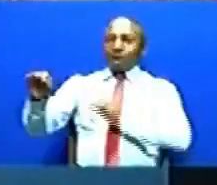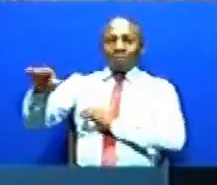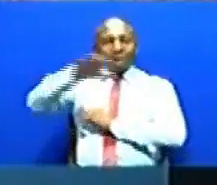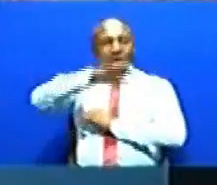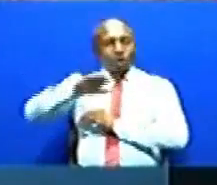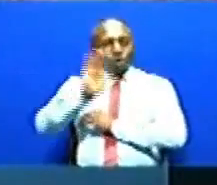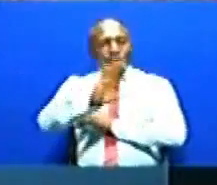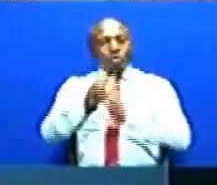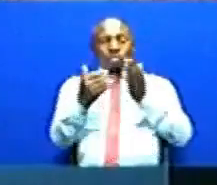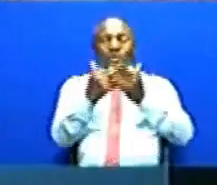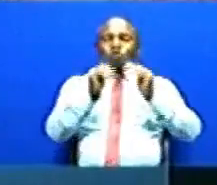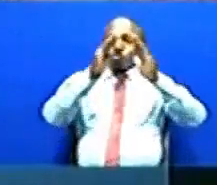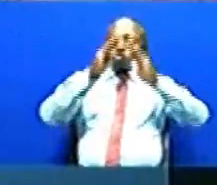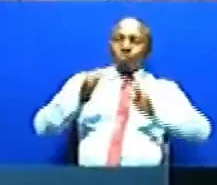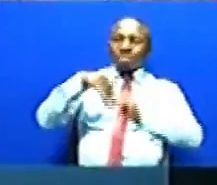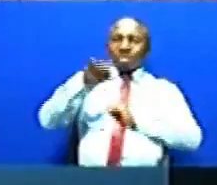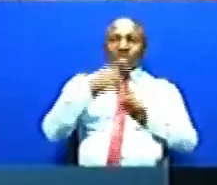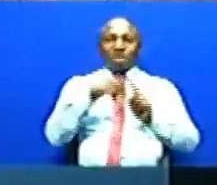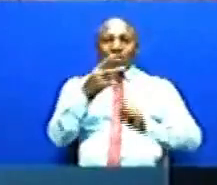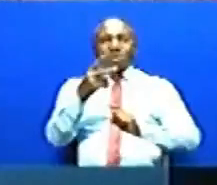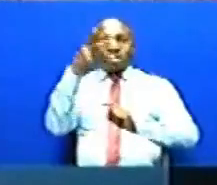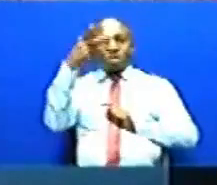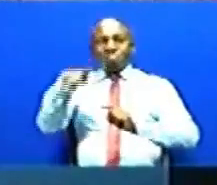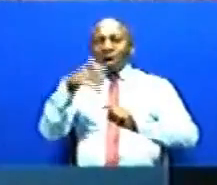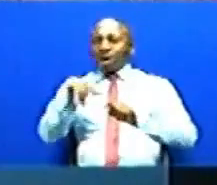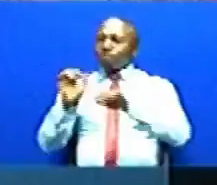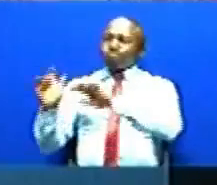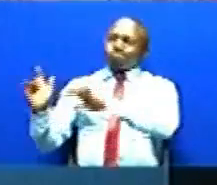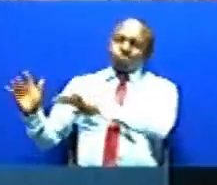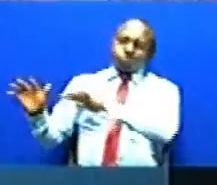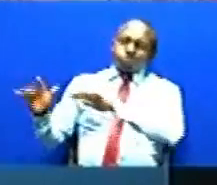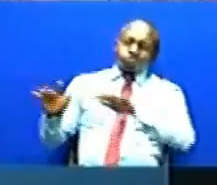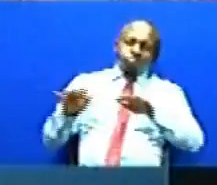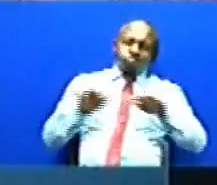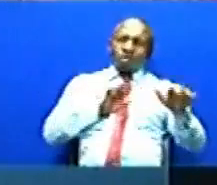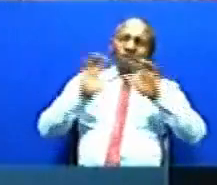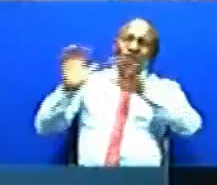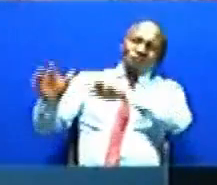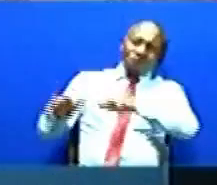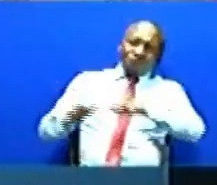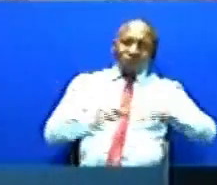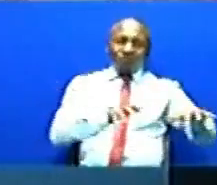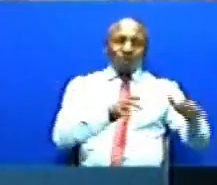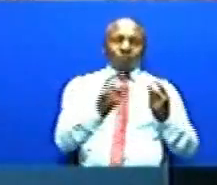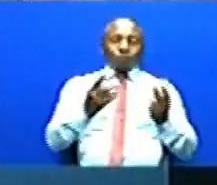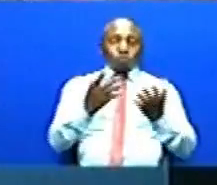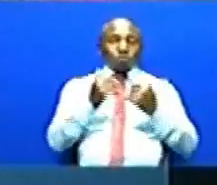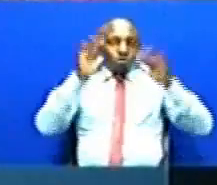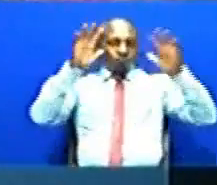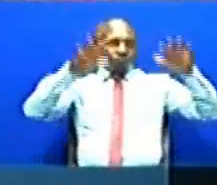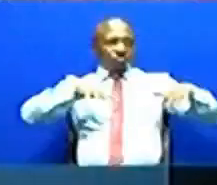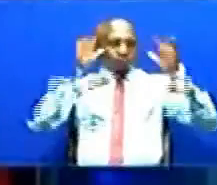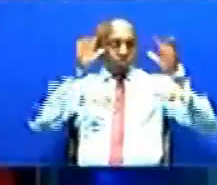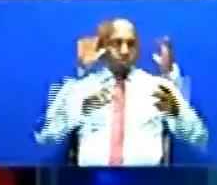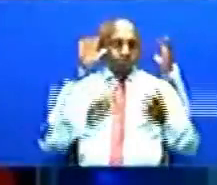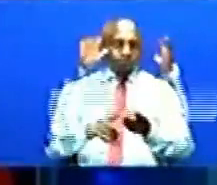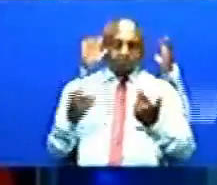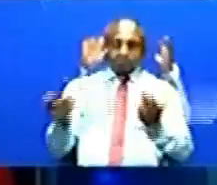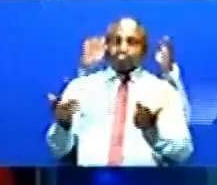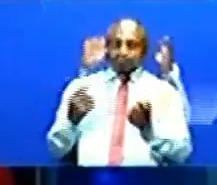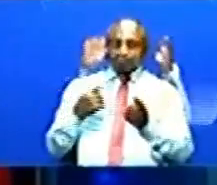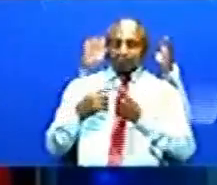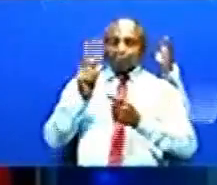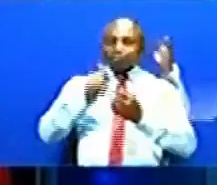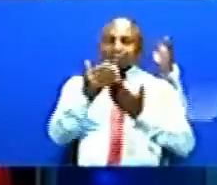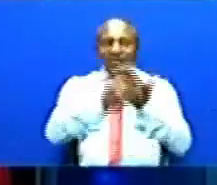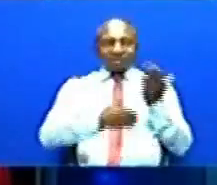baada ya nyumba zaidi ya 200 kusombwa na maji kufuatia mvua kubwa zinazoendelea kunyesha hapa nchini. Wakizungumza